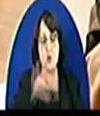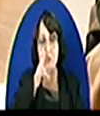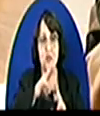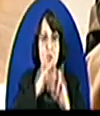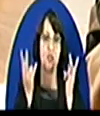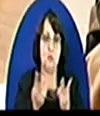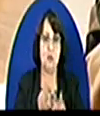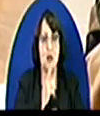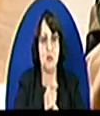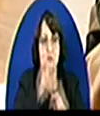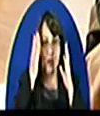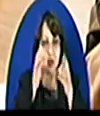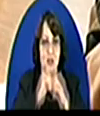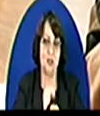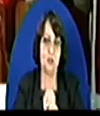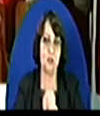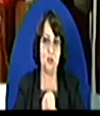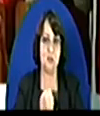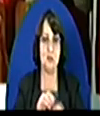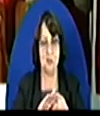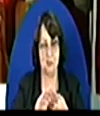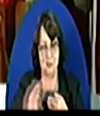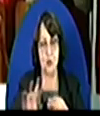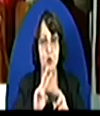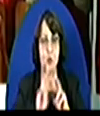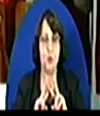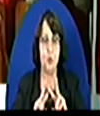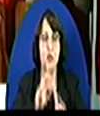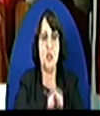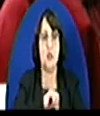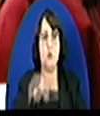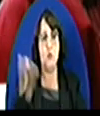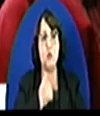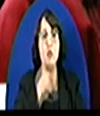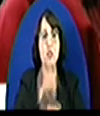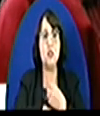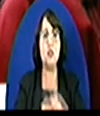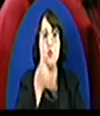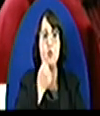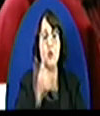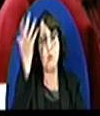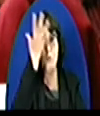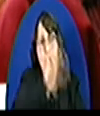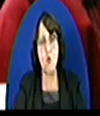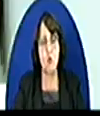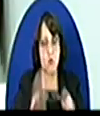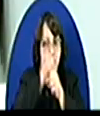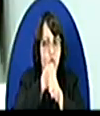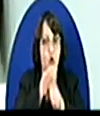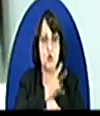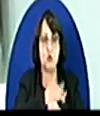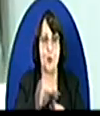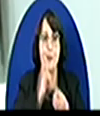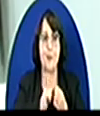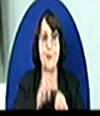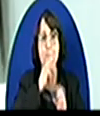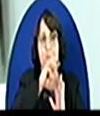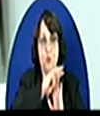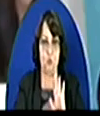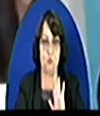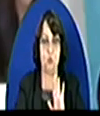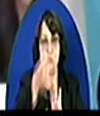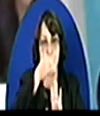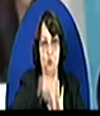анхаарч ажилласан. Цаашдаа энэ ажлаа үргэлжлүүлж, иргэн бүрийг жилдээ нэг удаа эрүүл мэндийн бүрэн оншилгоонд ордог нөхцөлийг бүрдүүлэхээр мөрийн хөтөлбөртөө тусгасан